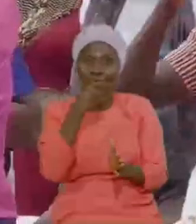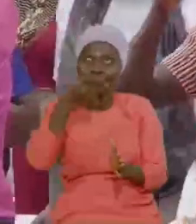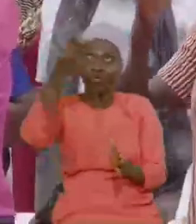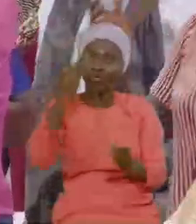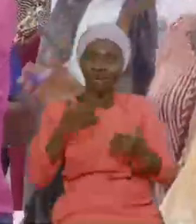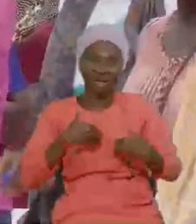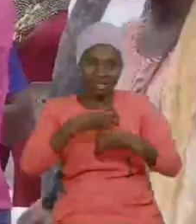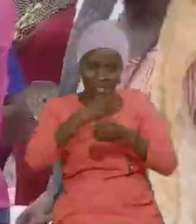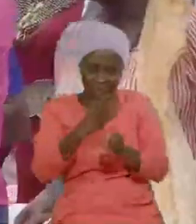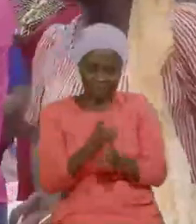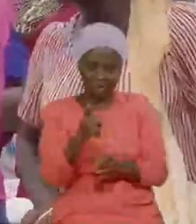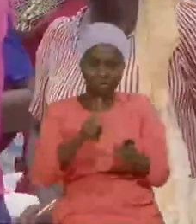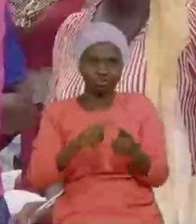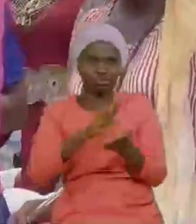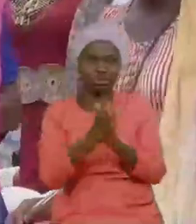Tu seras